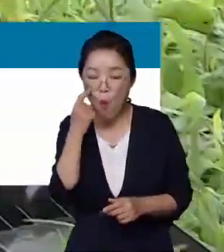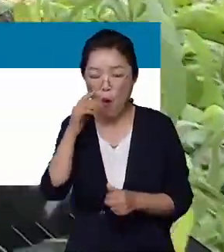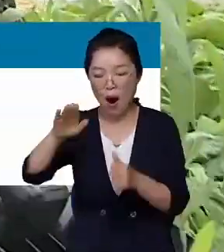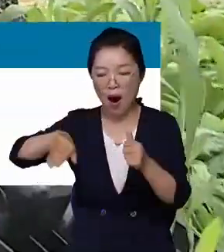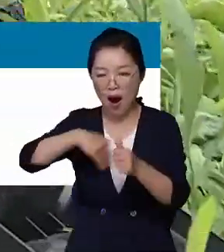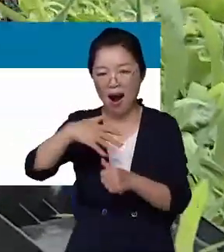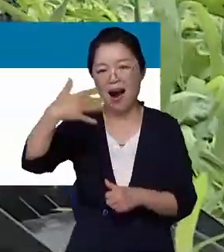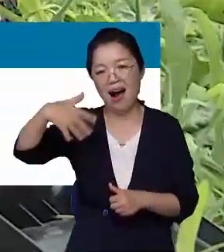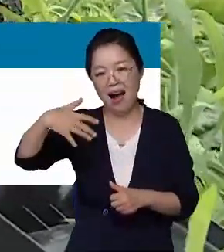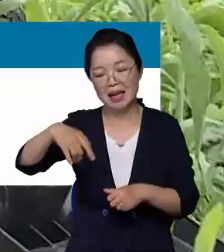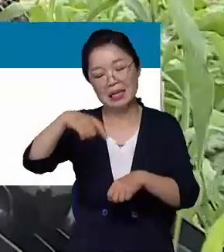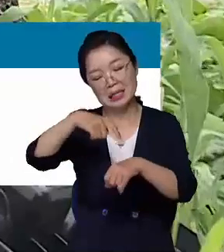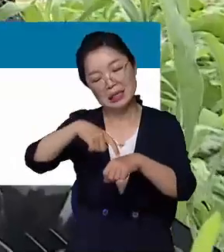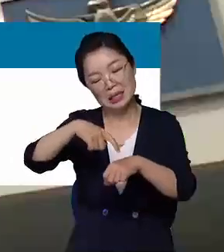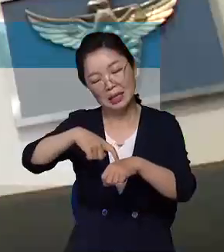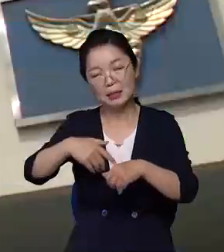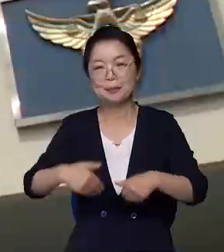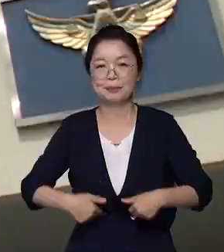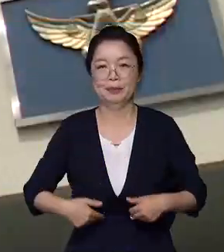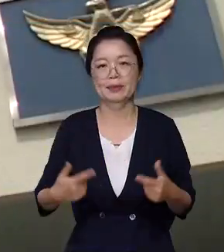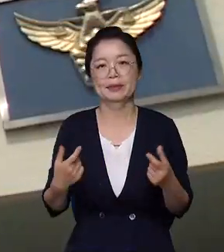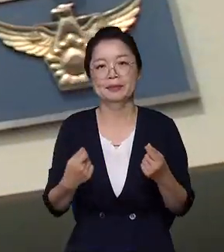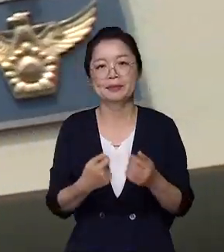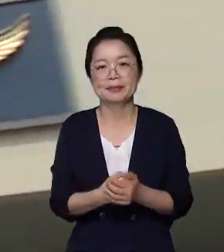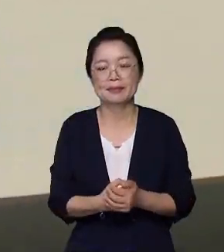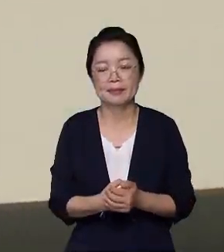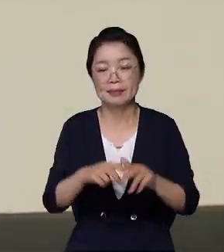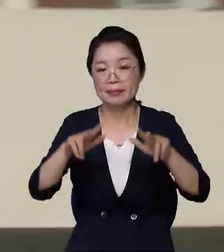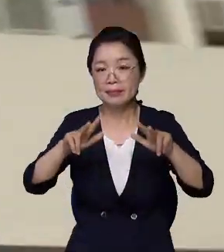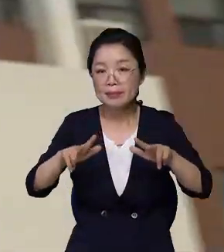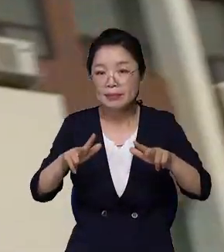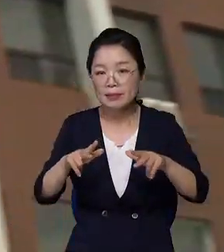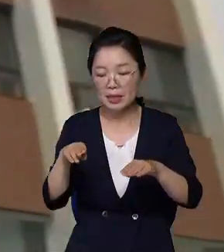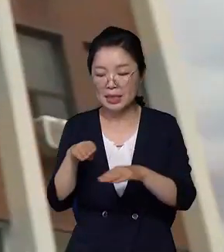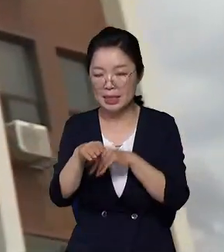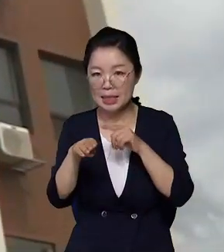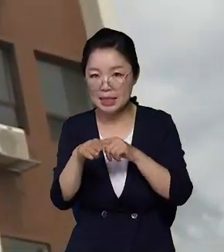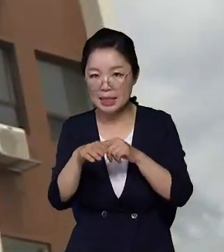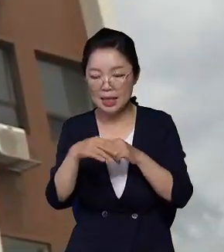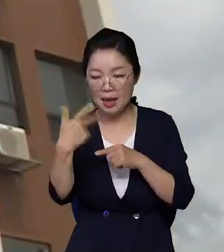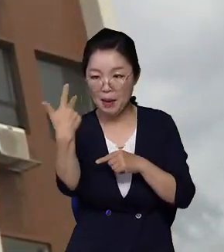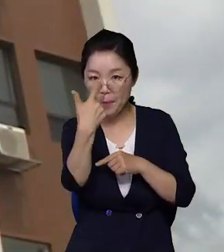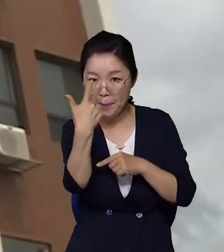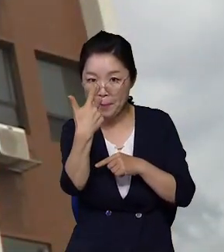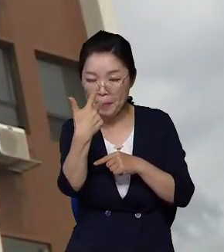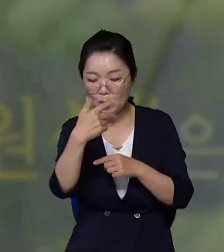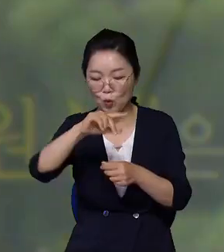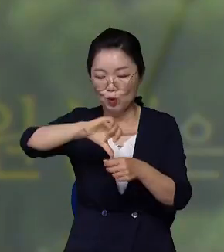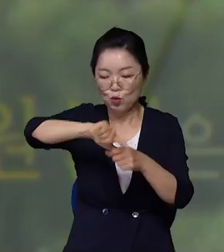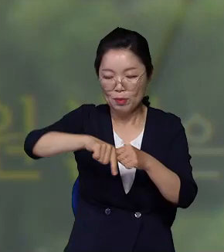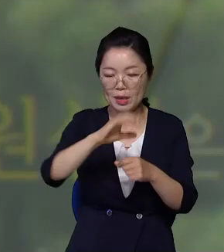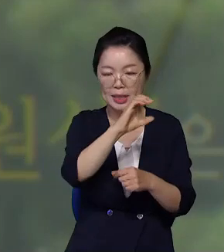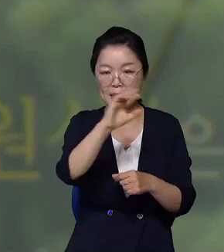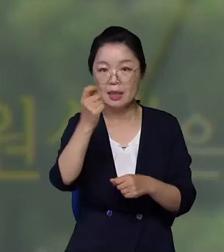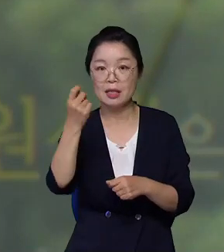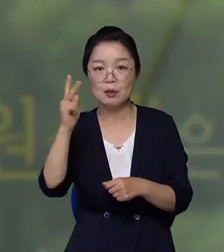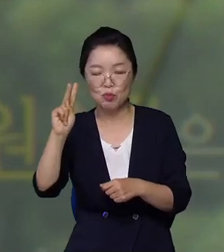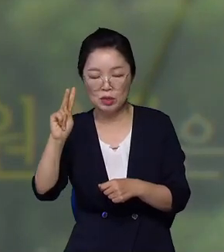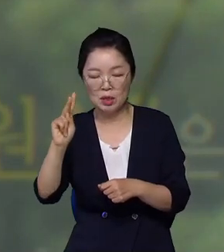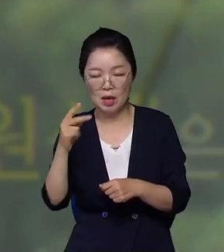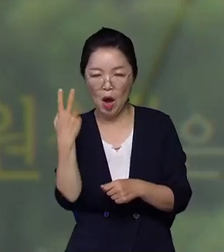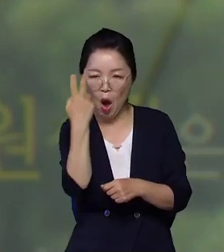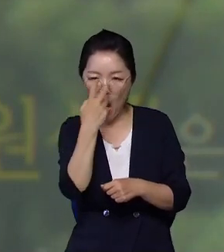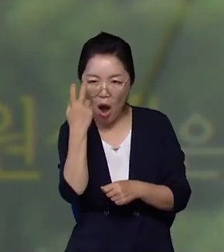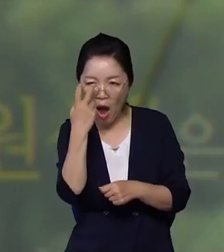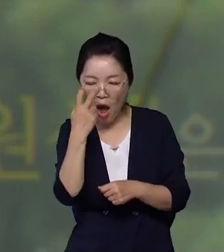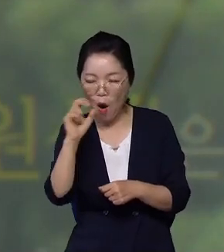아니라서 무슨 시간이 좀 지나야 되고. 경찰은 현재 차량 블랙박스와 인근 CCTV 등을 토대로 정확한 사고